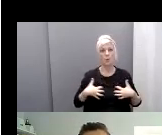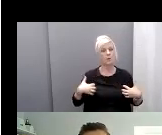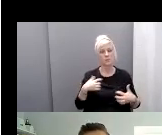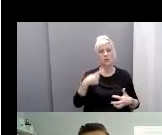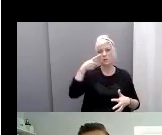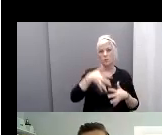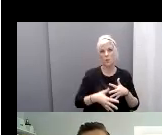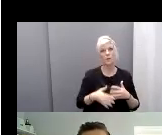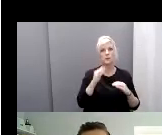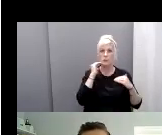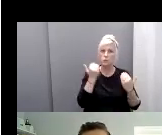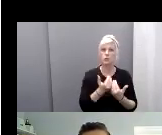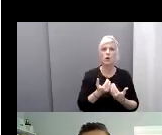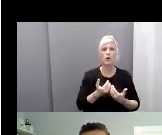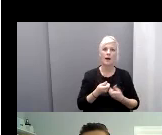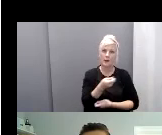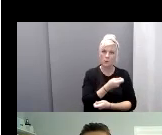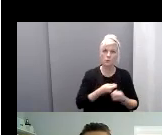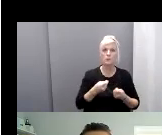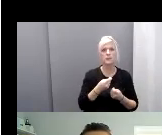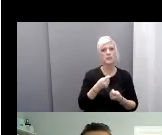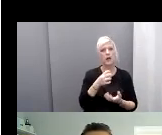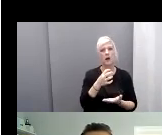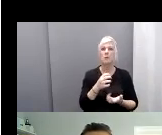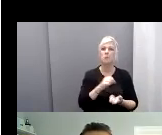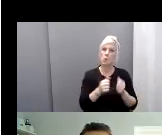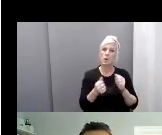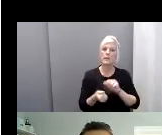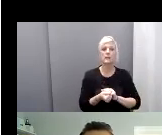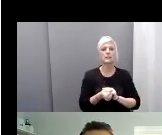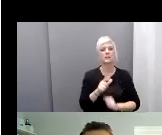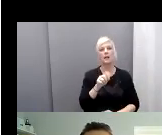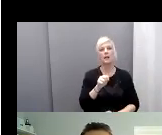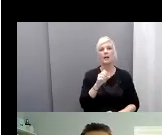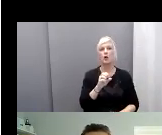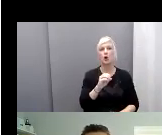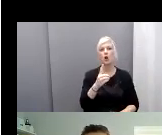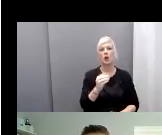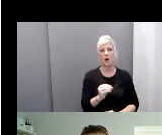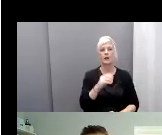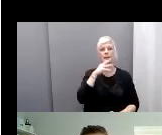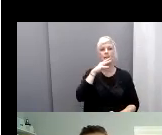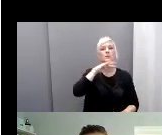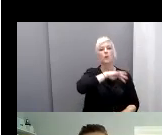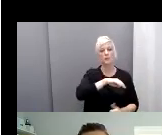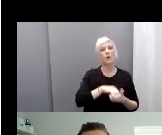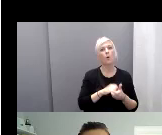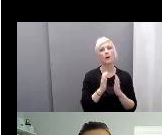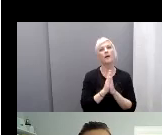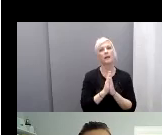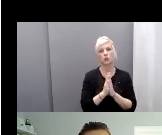sociala, ekonomiska, politiska, kulturella, legala, historiska och religiösa aspekter.